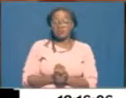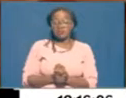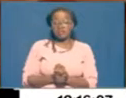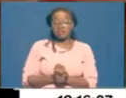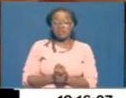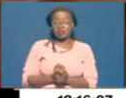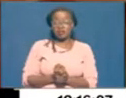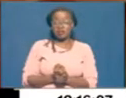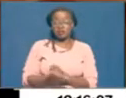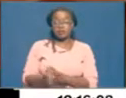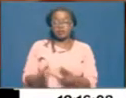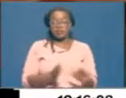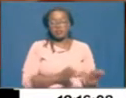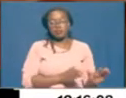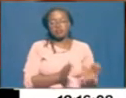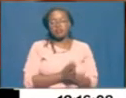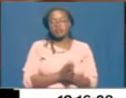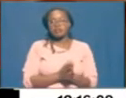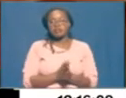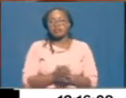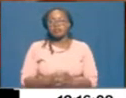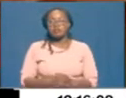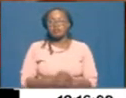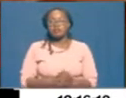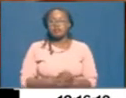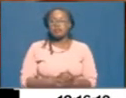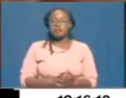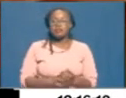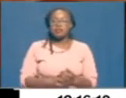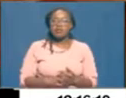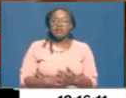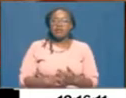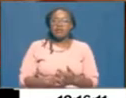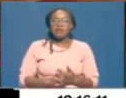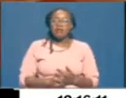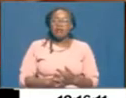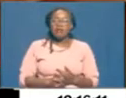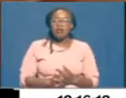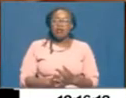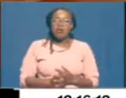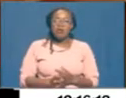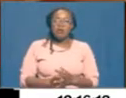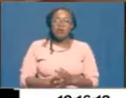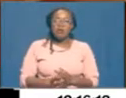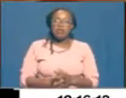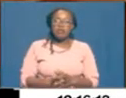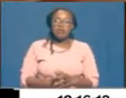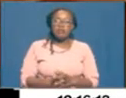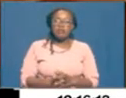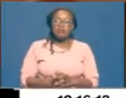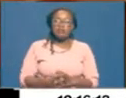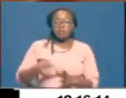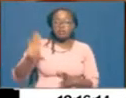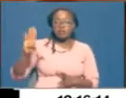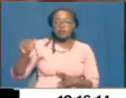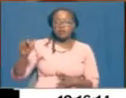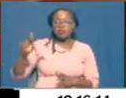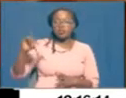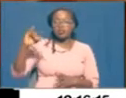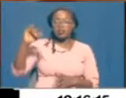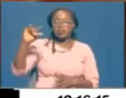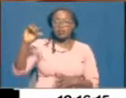Mtazamaji, katika taarifa nyingine inayofungamana na wito wa chanjo katika eneo la Narok, sasa tutupie macho kaunti ya Baringo ambapo wakazi wa